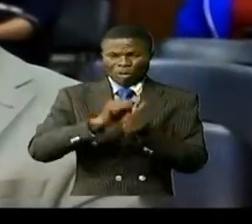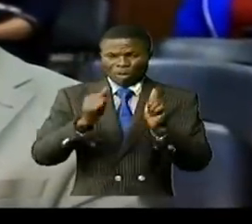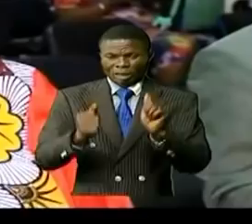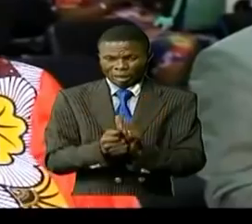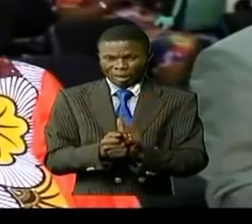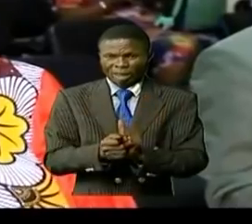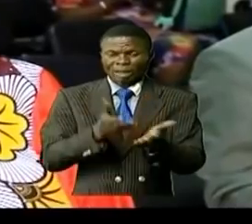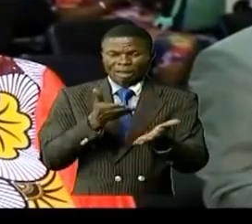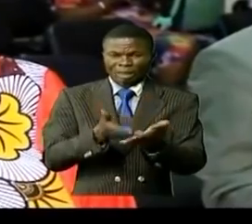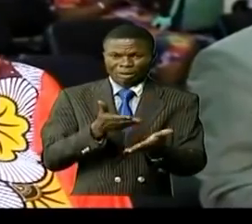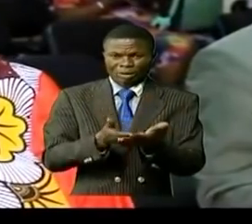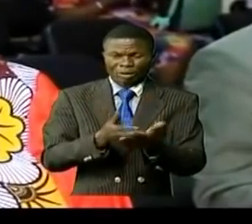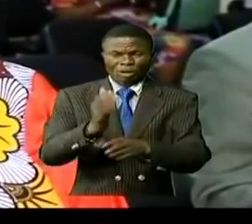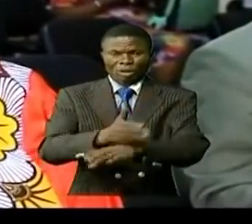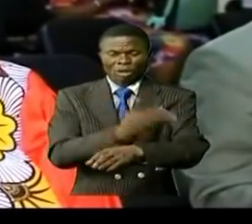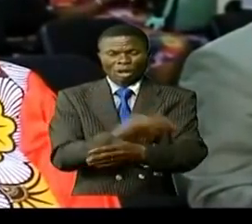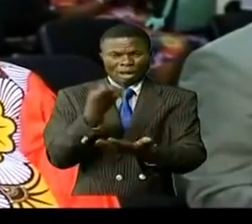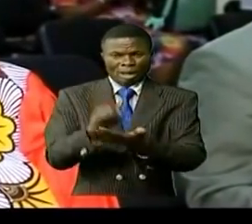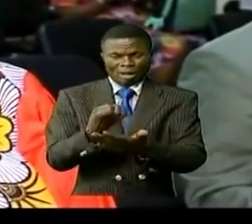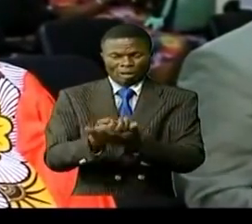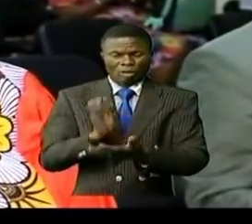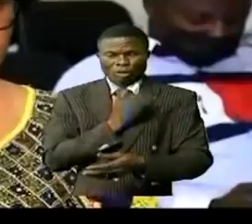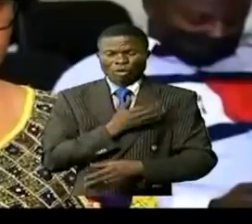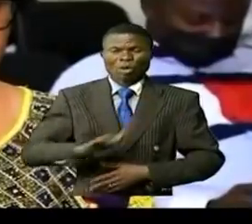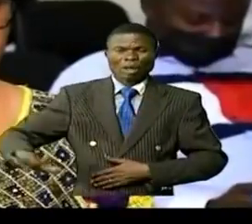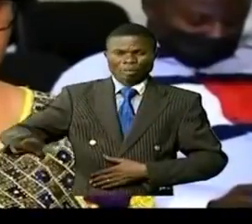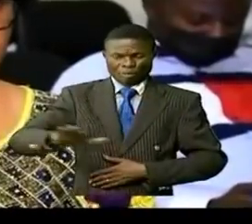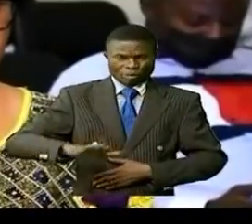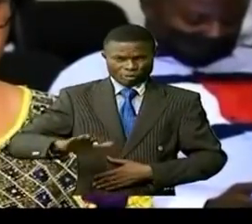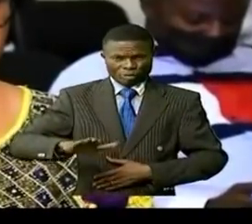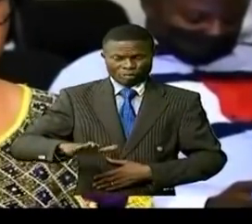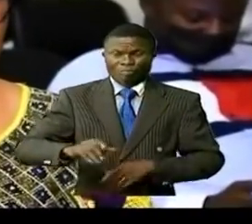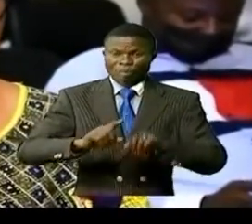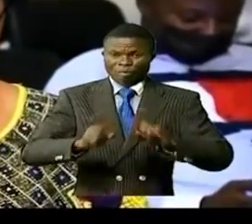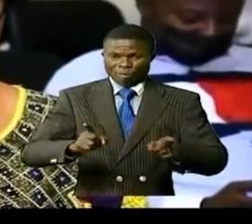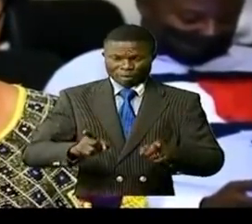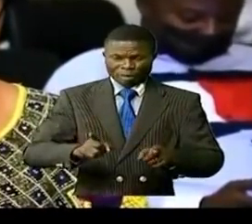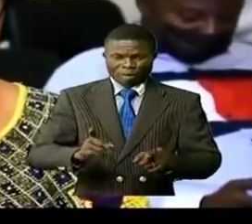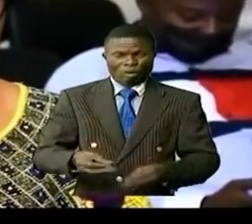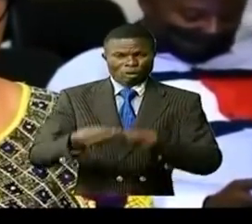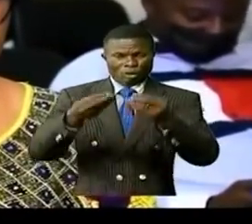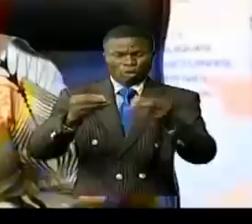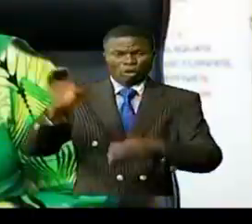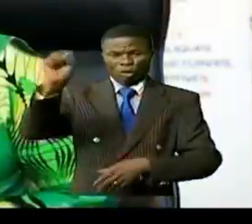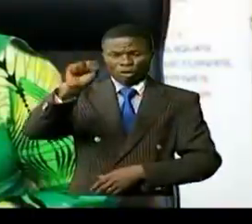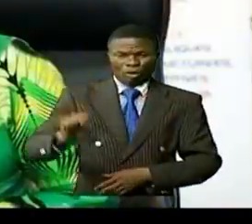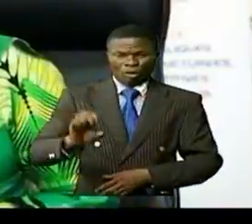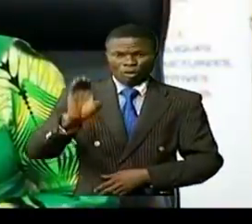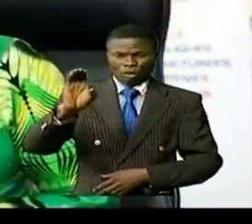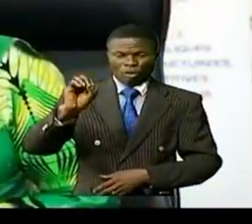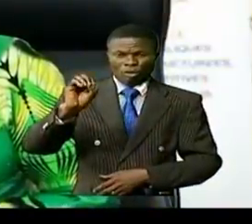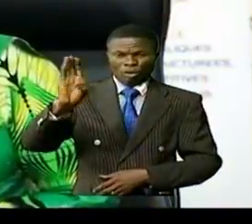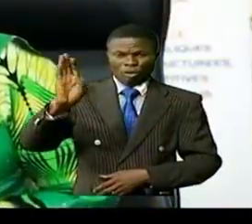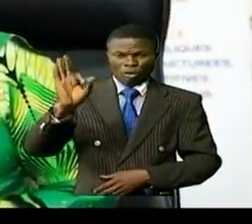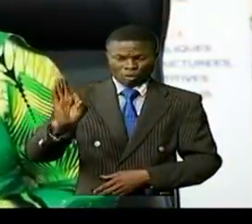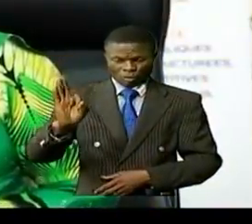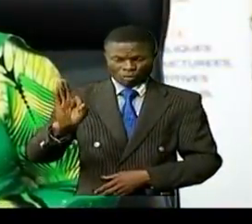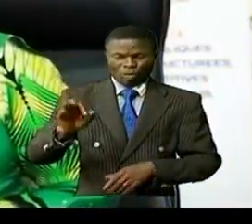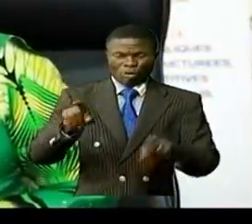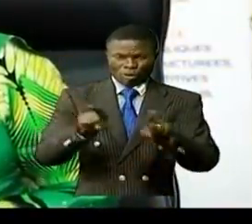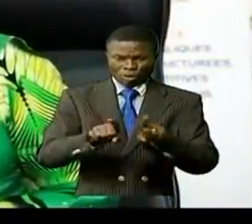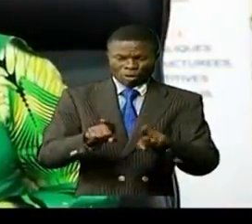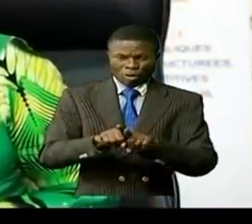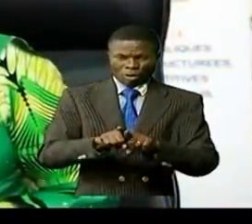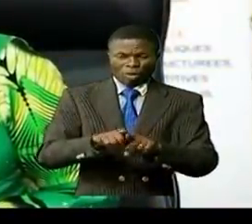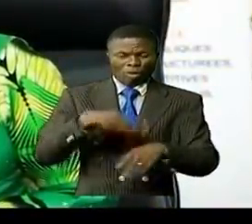et la croissance économique du pays. Aussi, j'exhorte la SOCOF et Fast Congo de